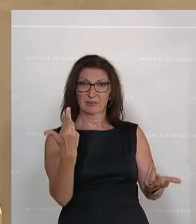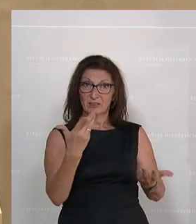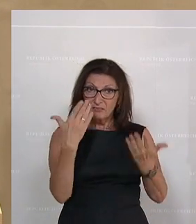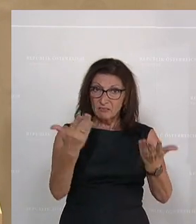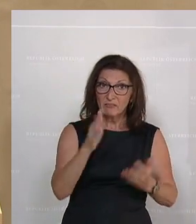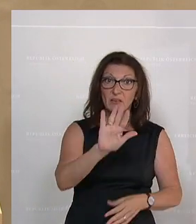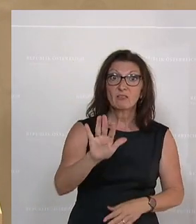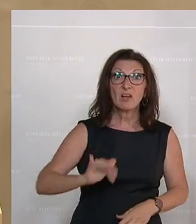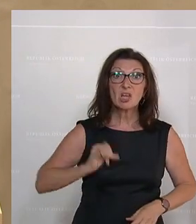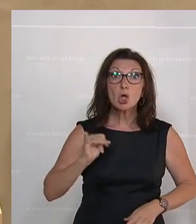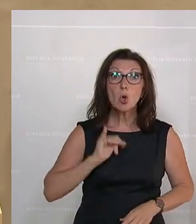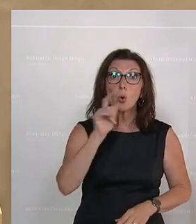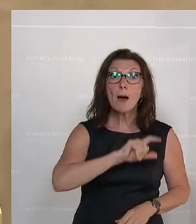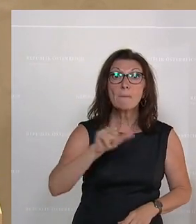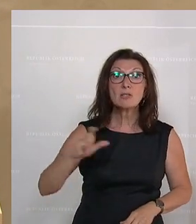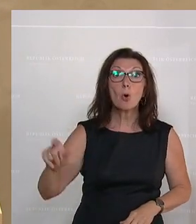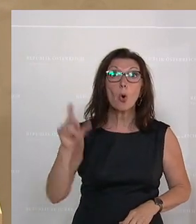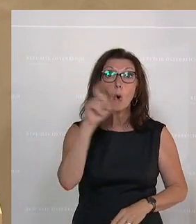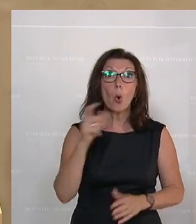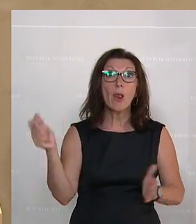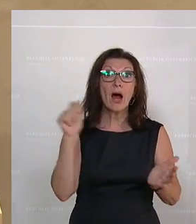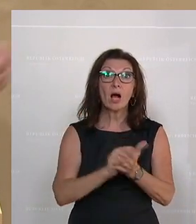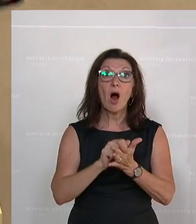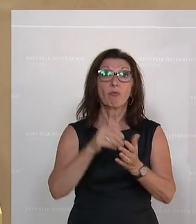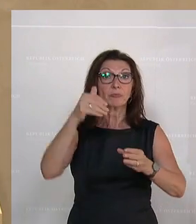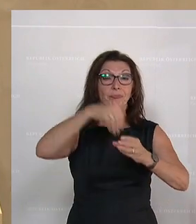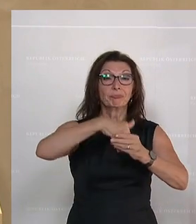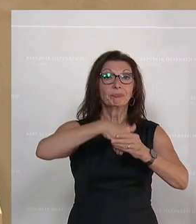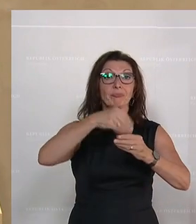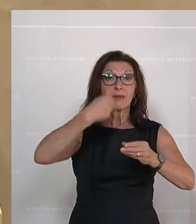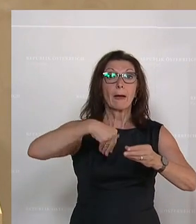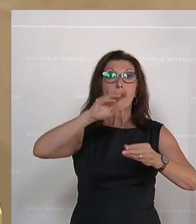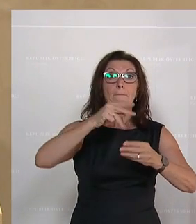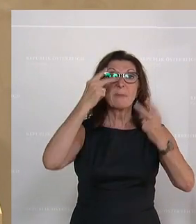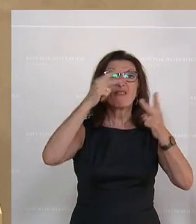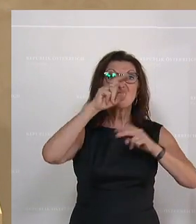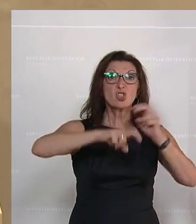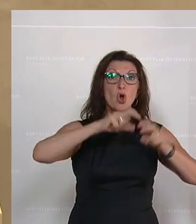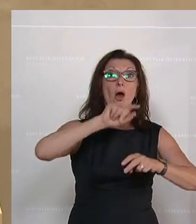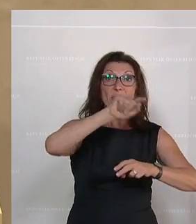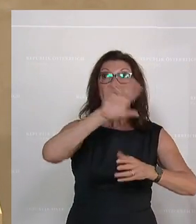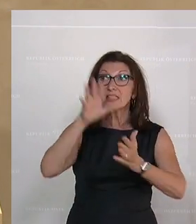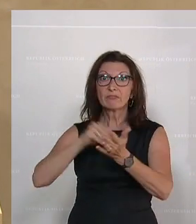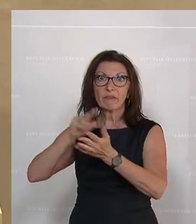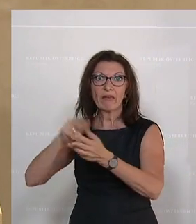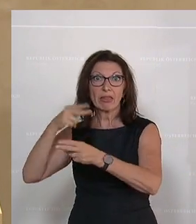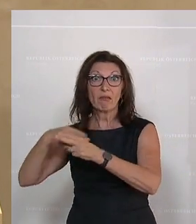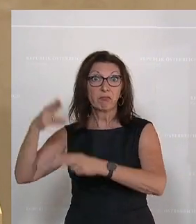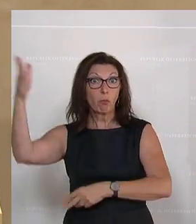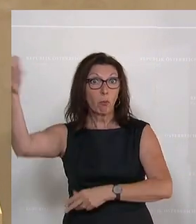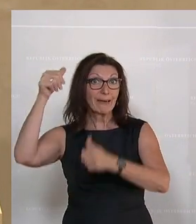cola kaufen gehen da ist mehrwertsteuer drauf und mit der mehrwertsteuer schalten die inserate die verblasen euer geld